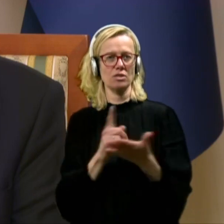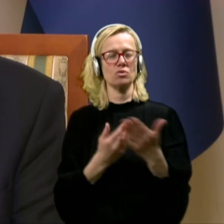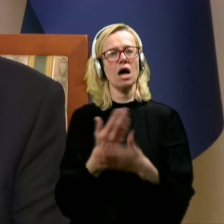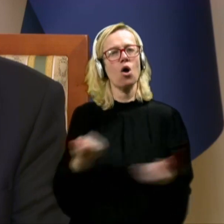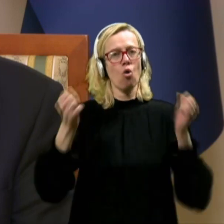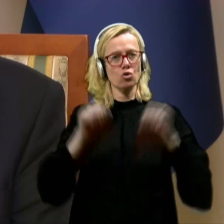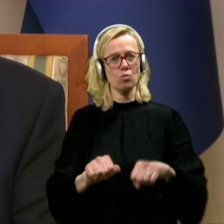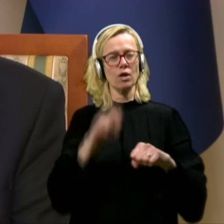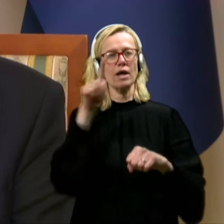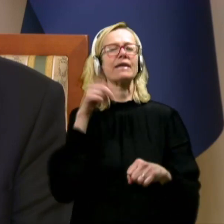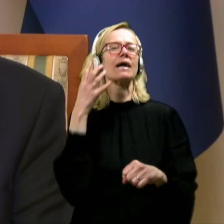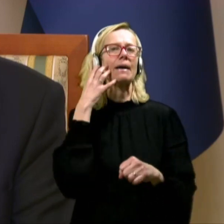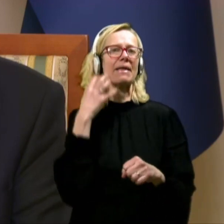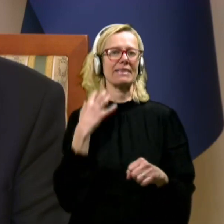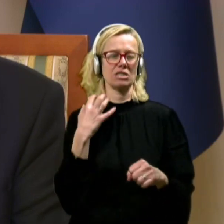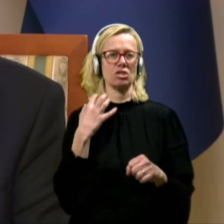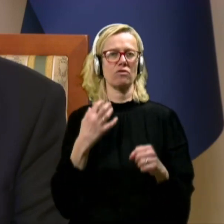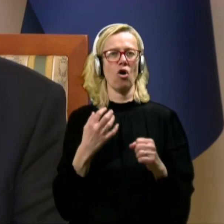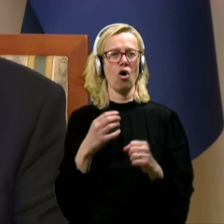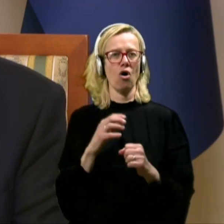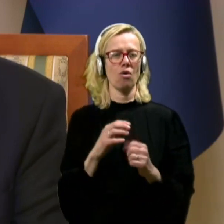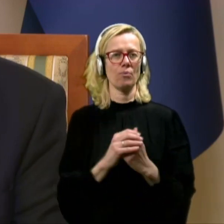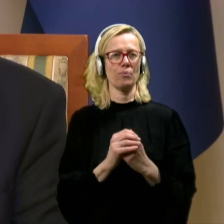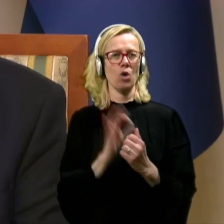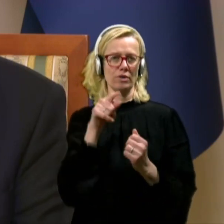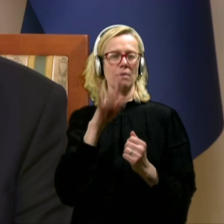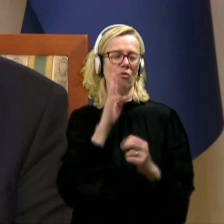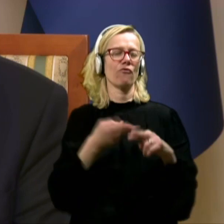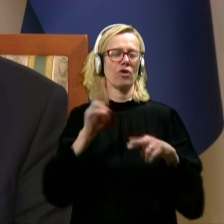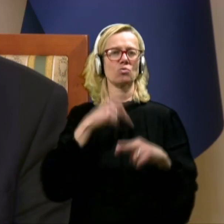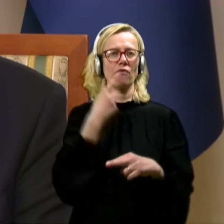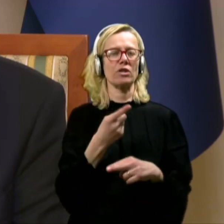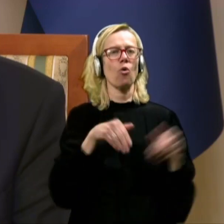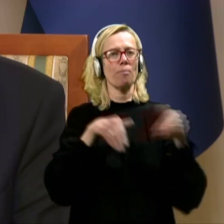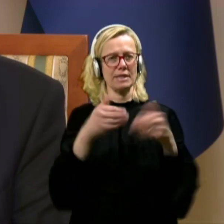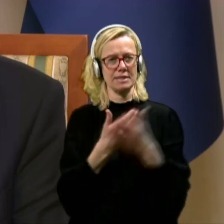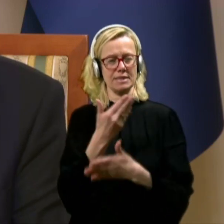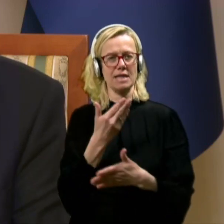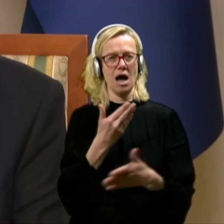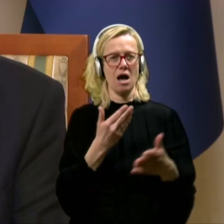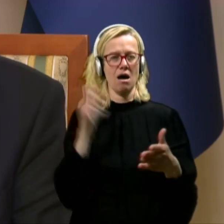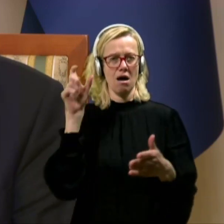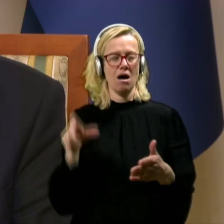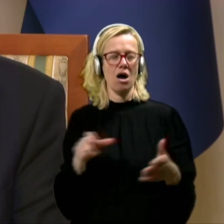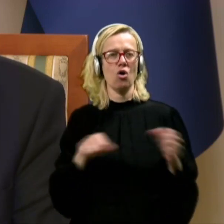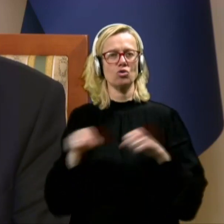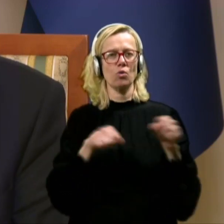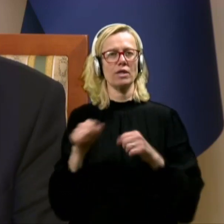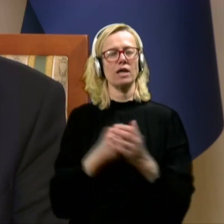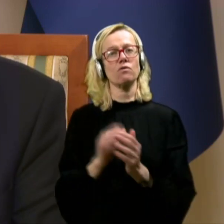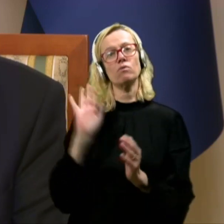za gospodarstvo in kmetijstvo, o tem pa bo več povedal minister za gospodarstvo. Za njegov resor je